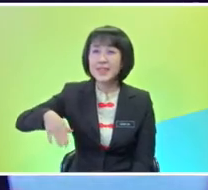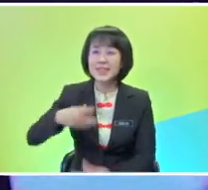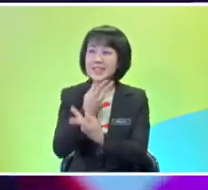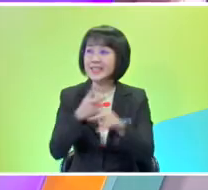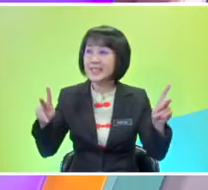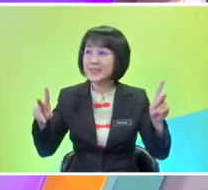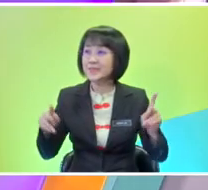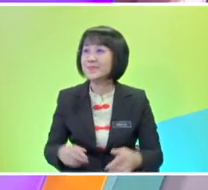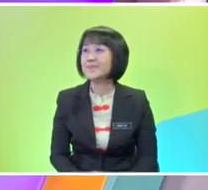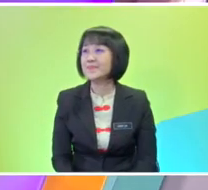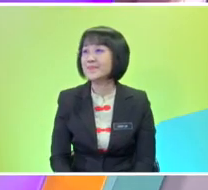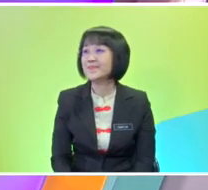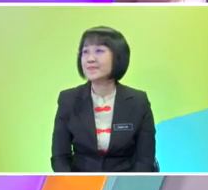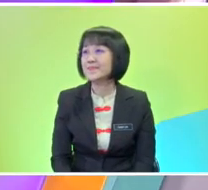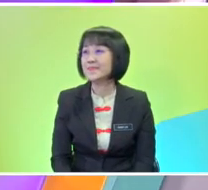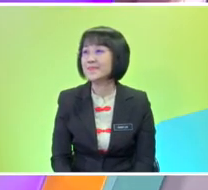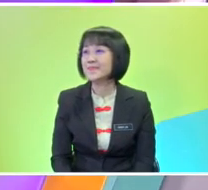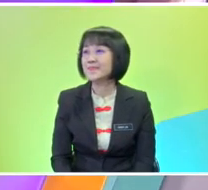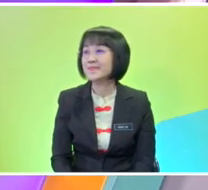sepak bola